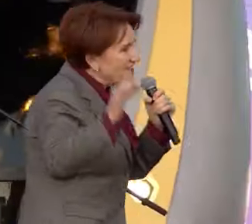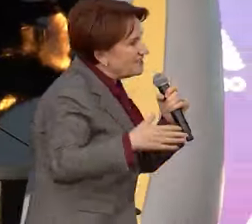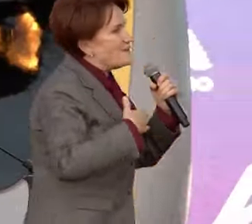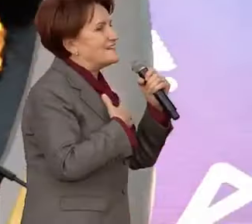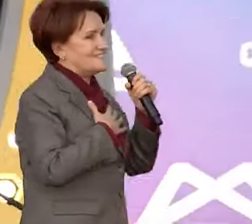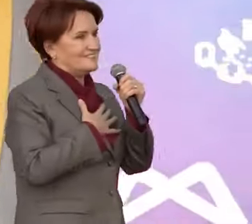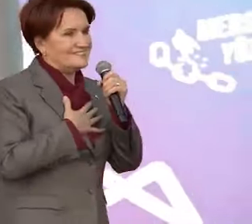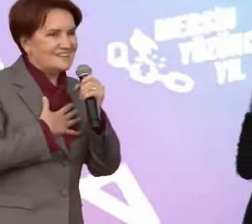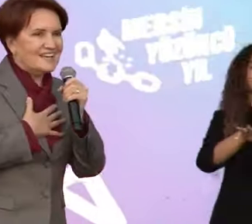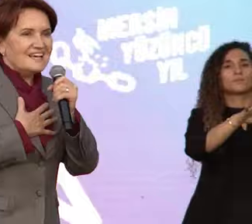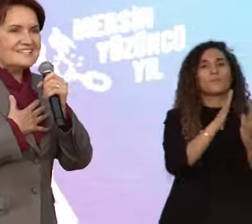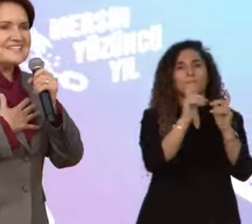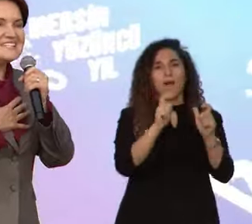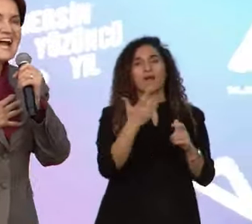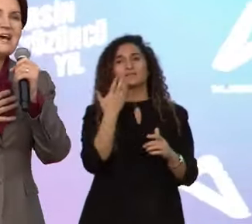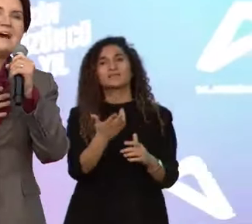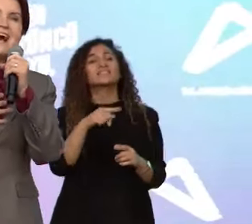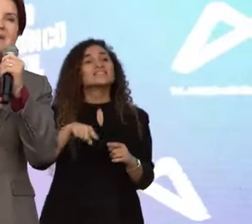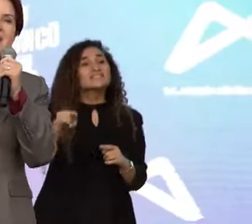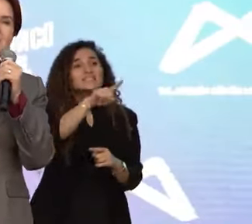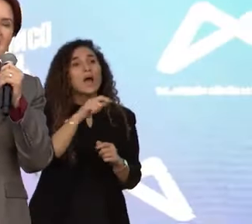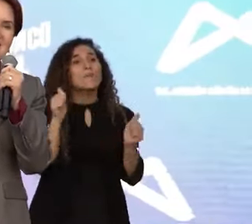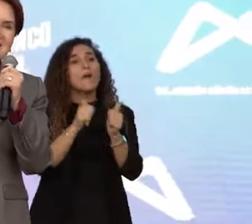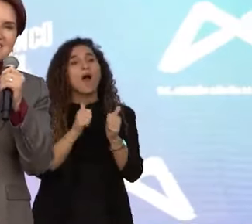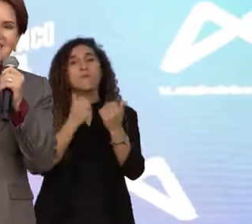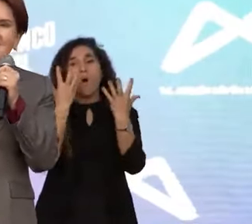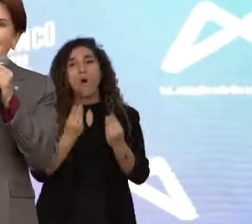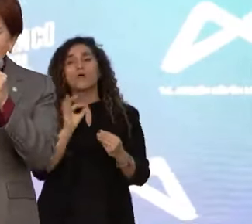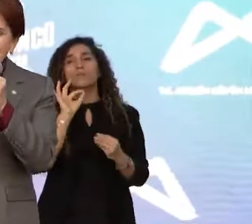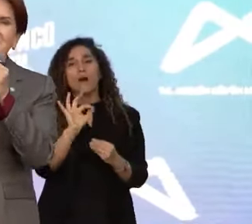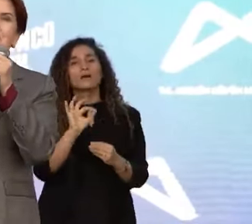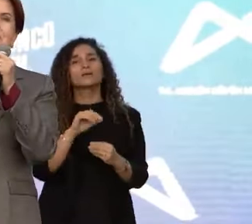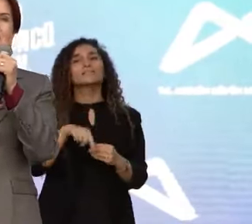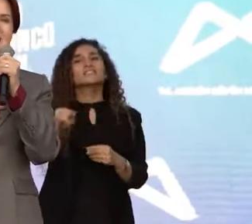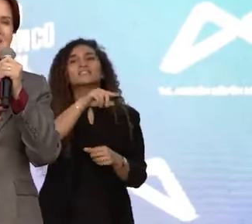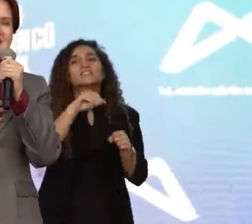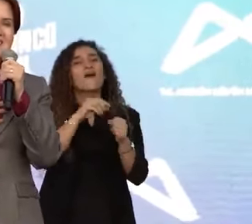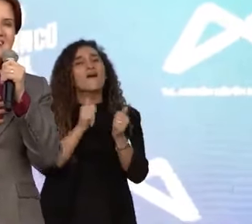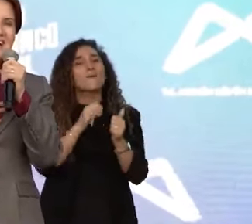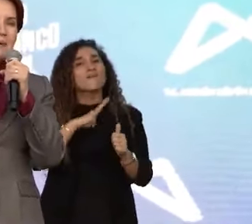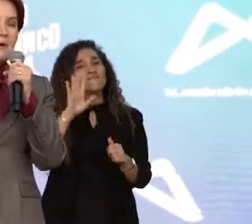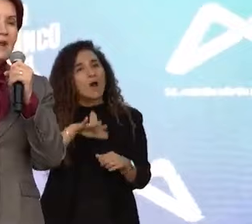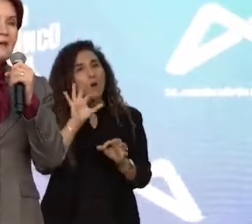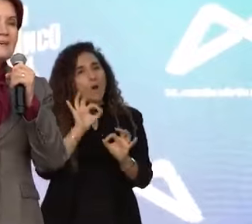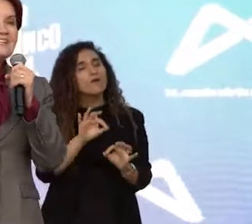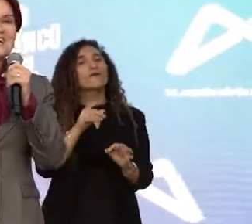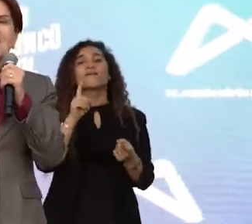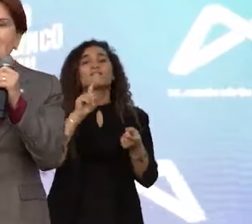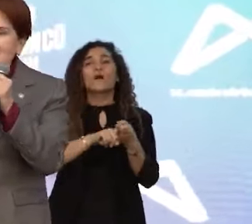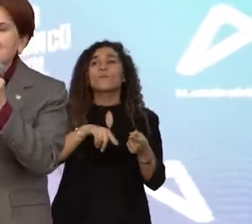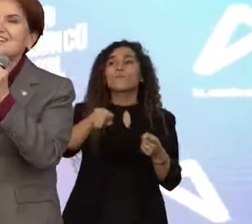kurtaran şehir Mersin. Sizlerle beraber olmak, aranızda bulunmak ve böyle